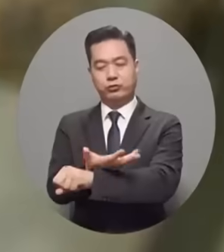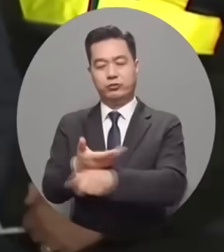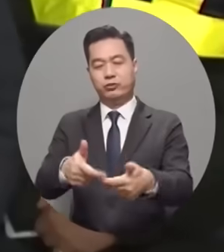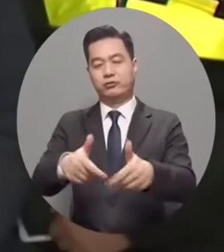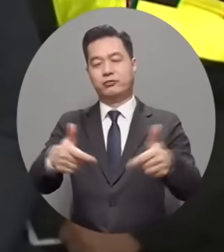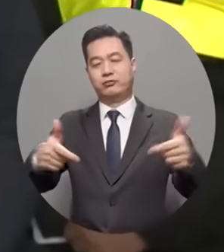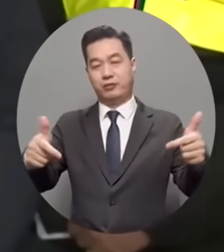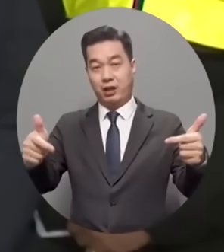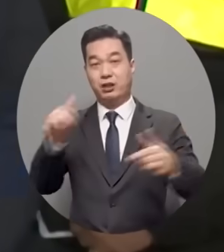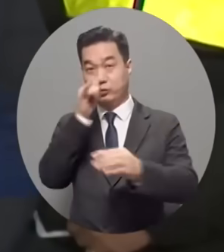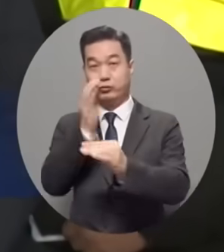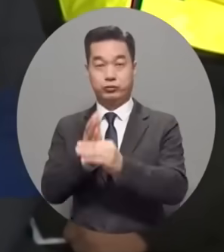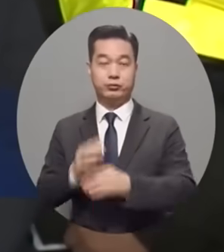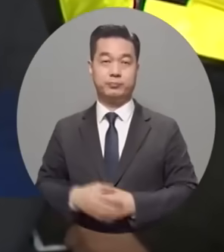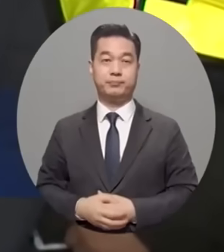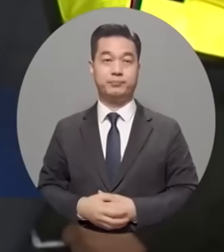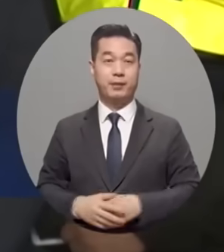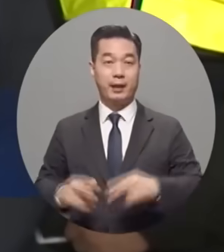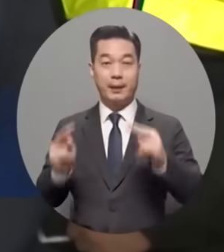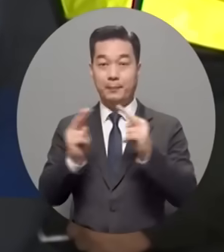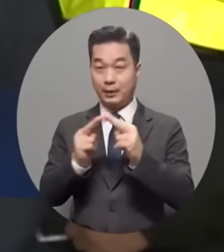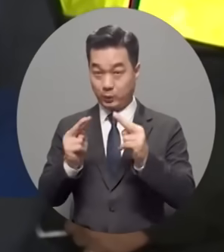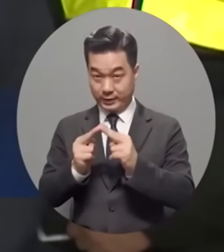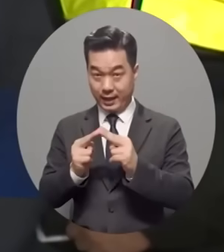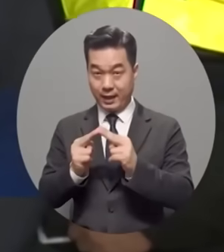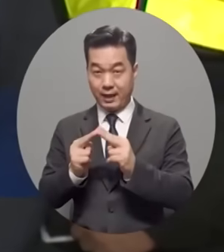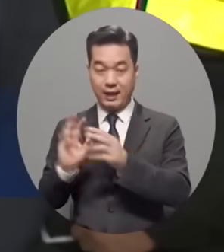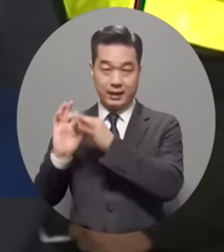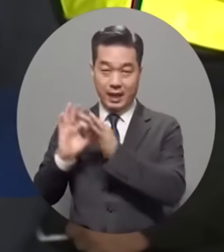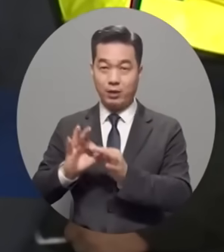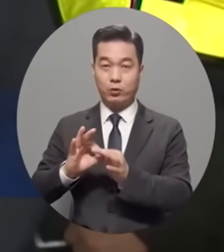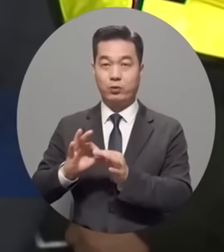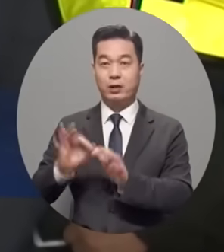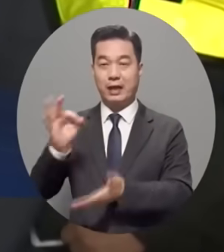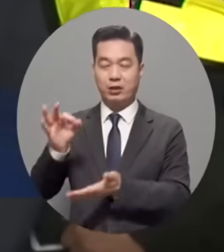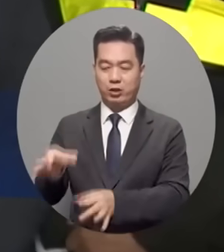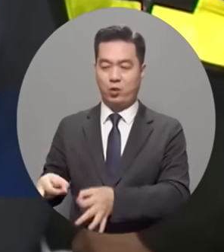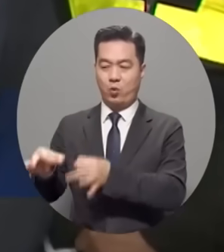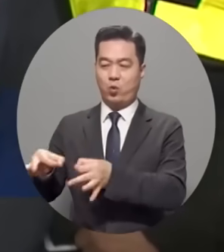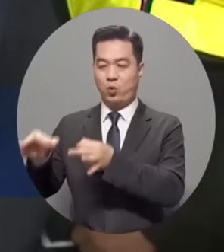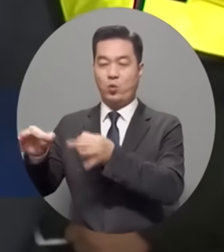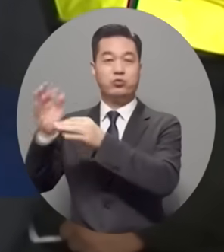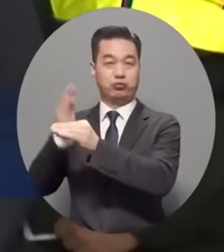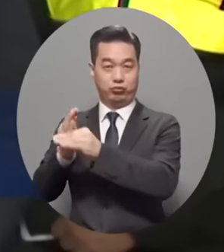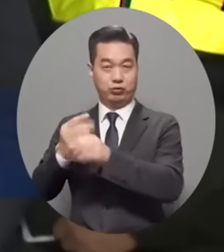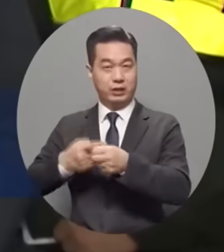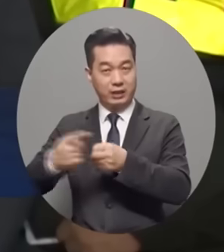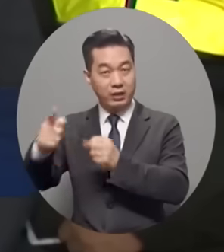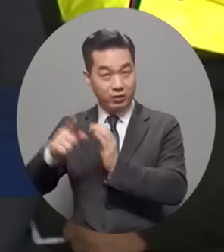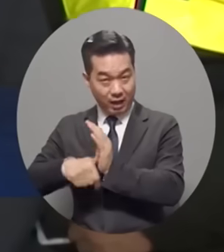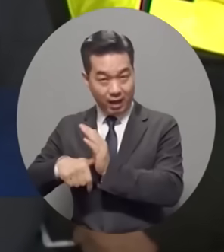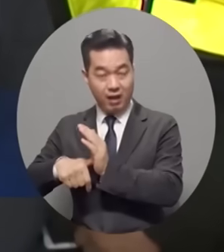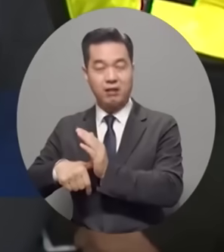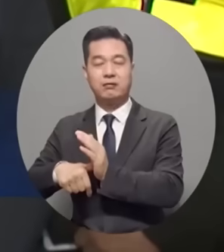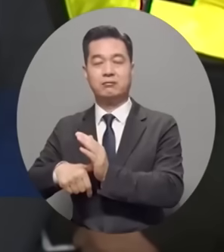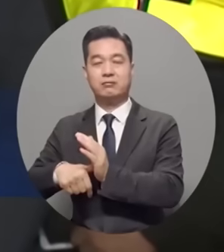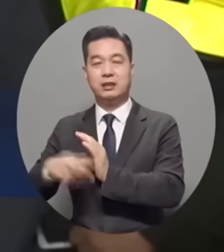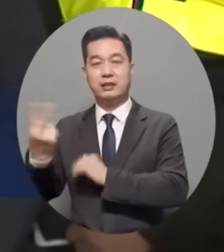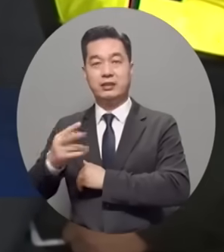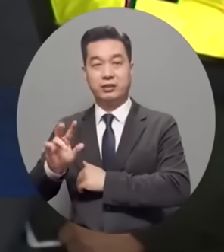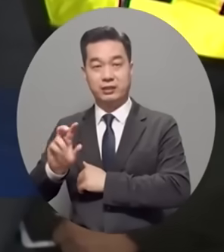보였습니다. 반도체 수출이 플러스로 계속 이어지고 있어서 내년에는 반도체 수출이 두 자릿수, 한